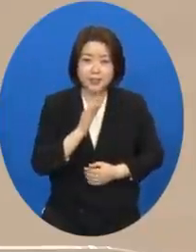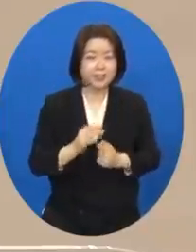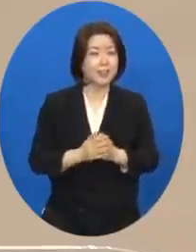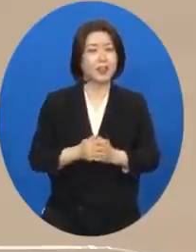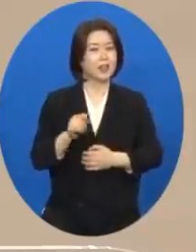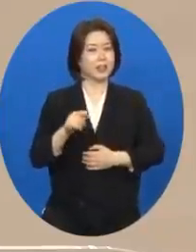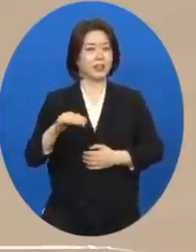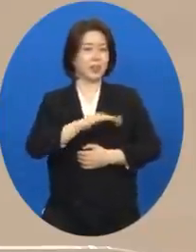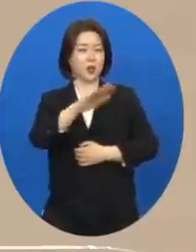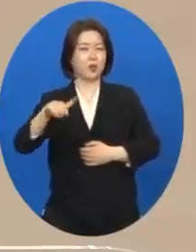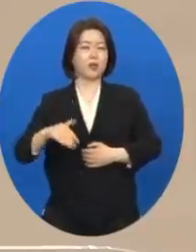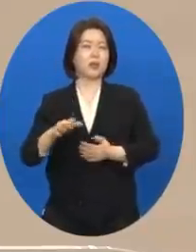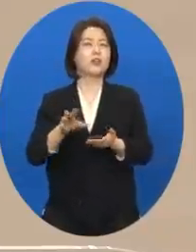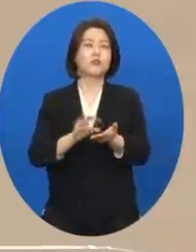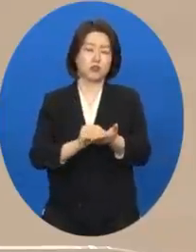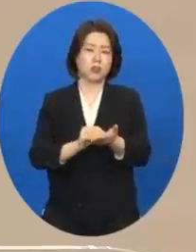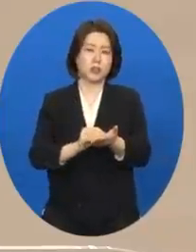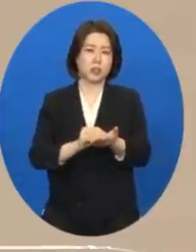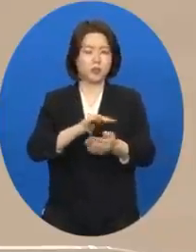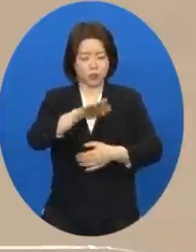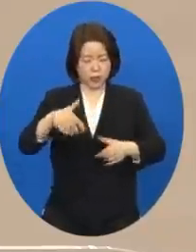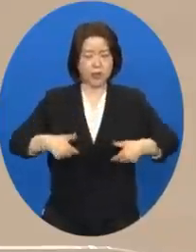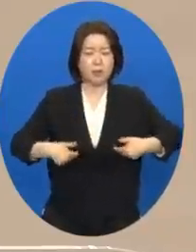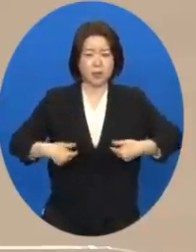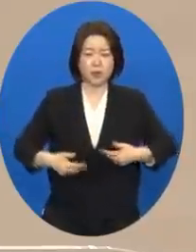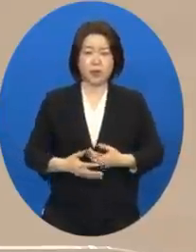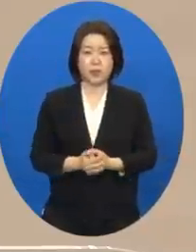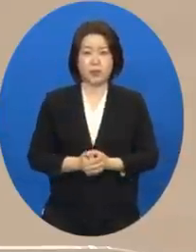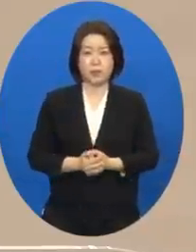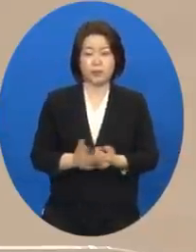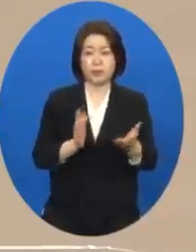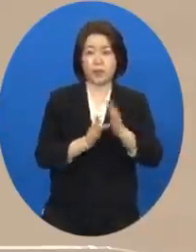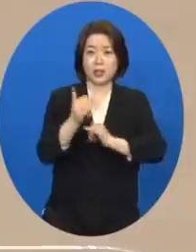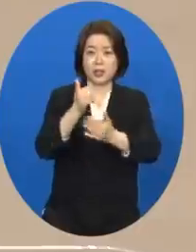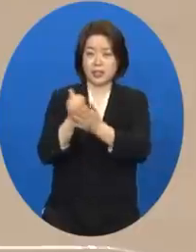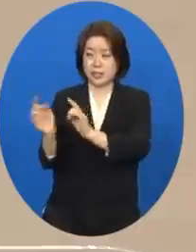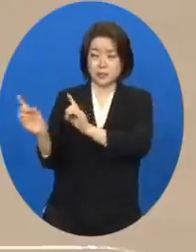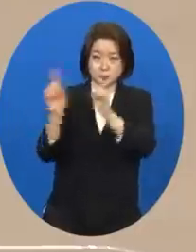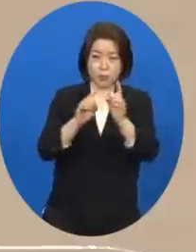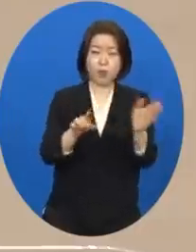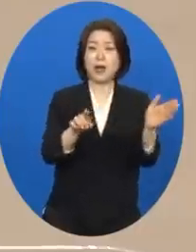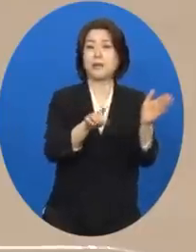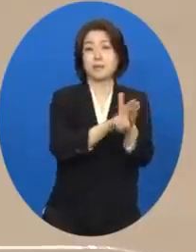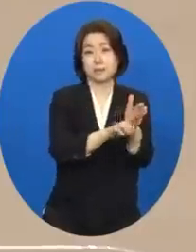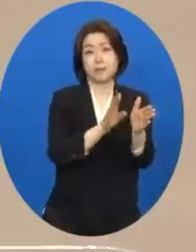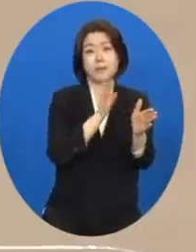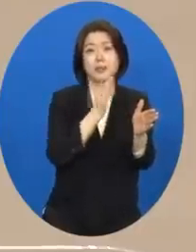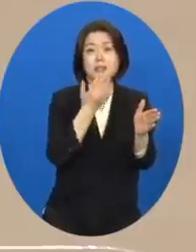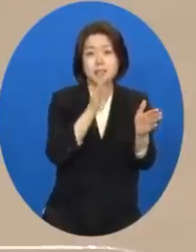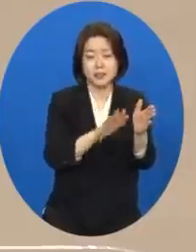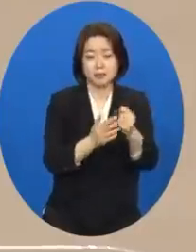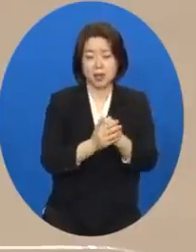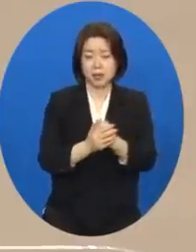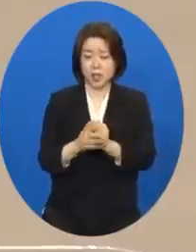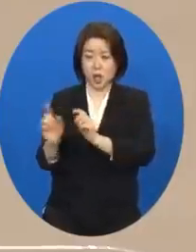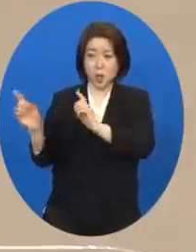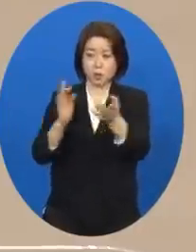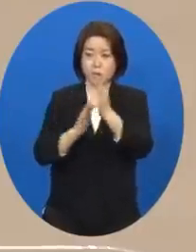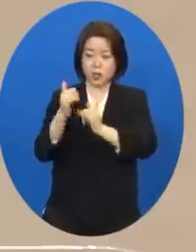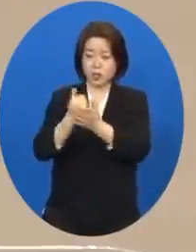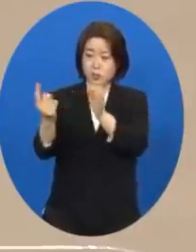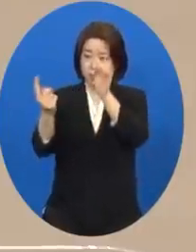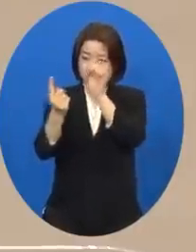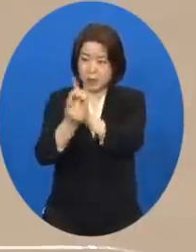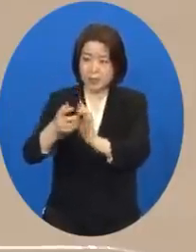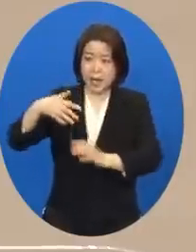그게 우리의 과제 거예요 예수님의 부활을 믿지만 부활의 예수님을 만나지 는 못한